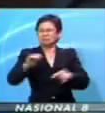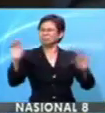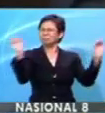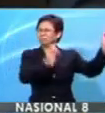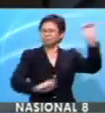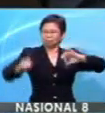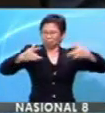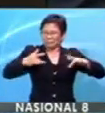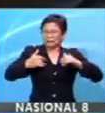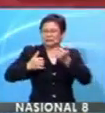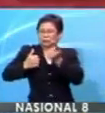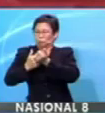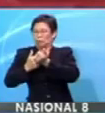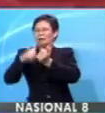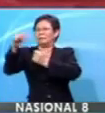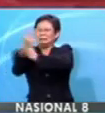sumbangan negeri-negeri